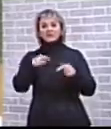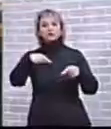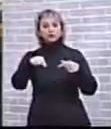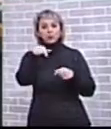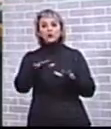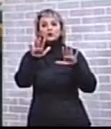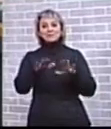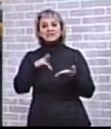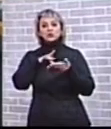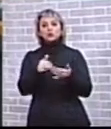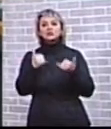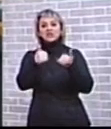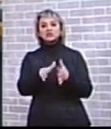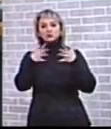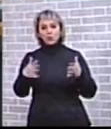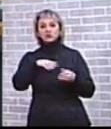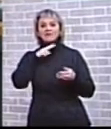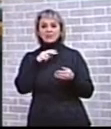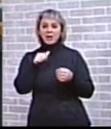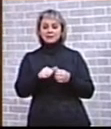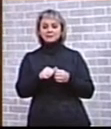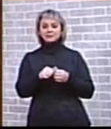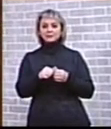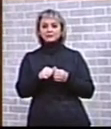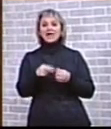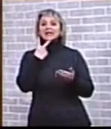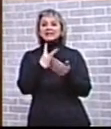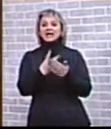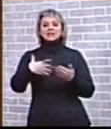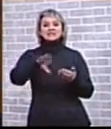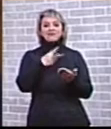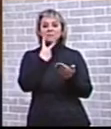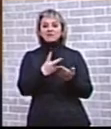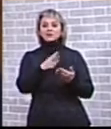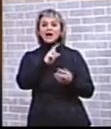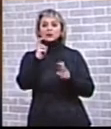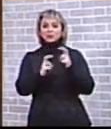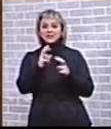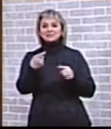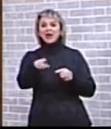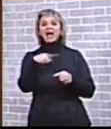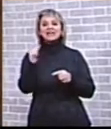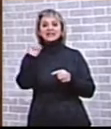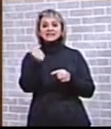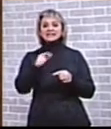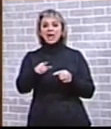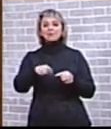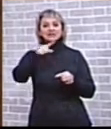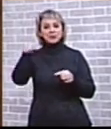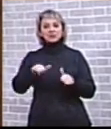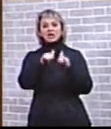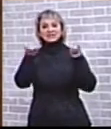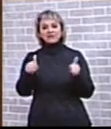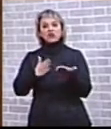вообще местному туризму уделяется все большее внимание. Мы наглядно с вами видим, как предприятие одна из самых, наверное, динамично